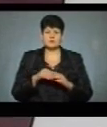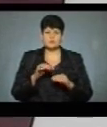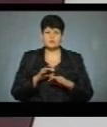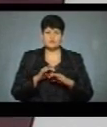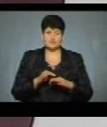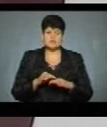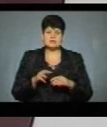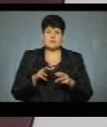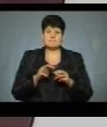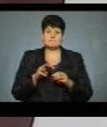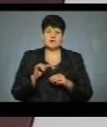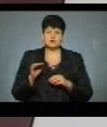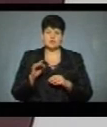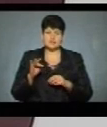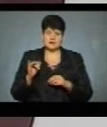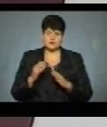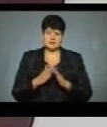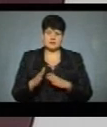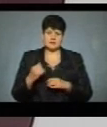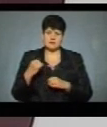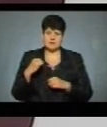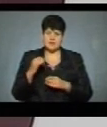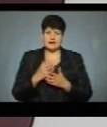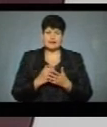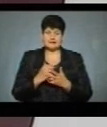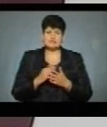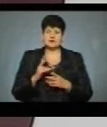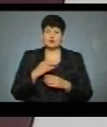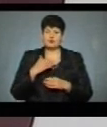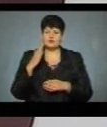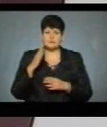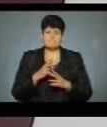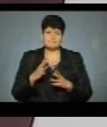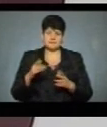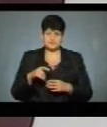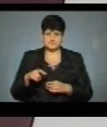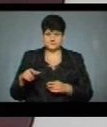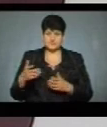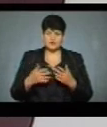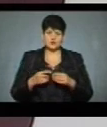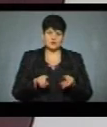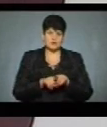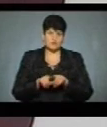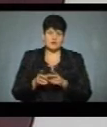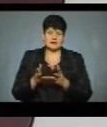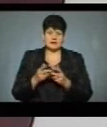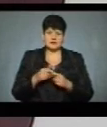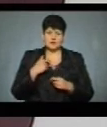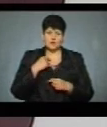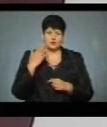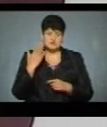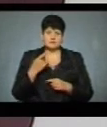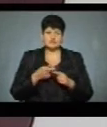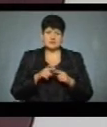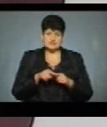за мажоритарною системою. А саме перемагає кандидат, за якого проголосували більше виборців. Якщо однакова кількість голосів, то на цих дільницях